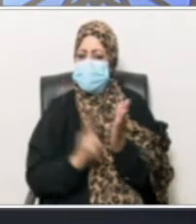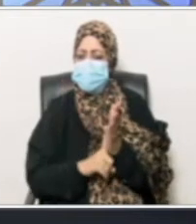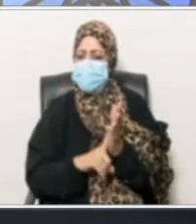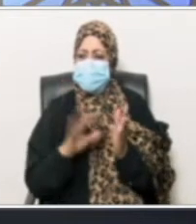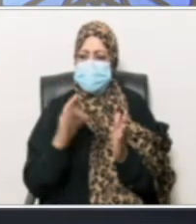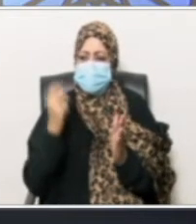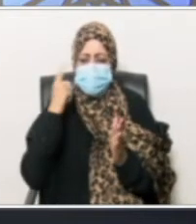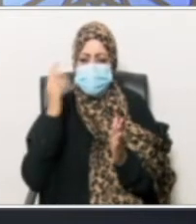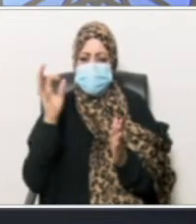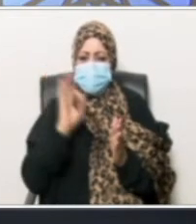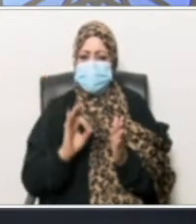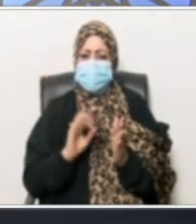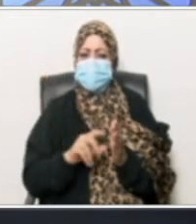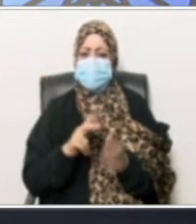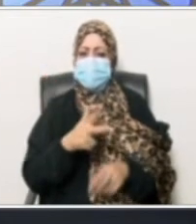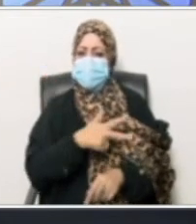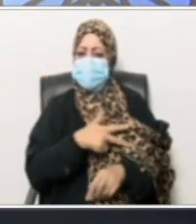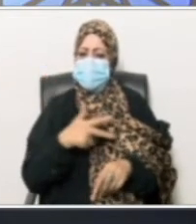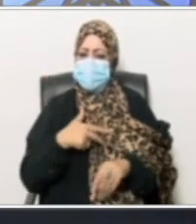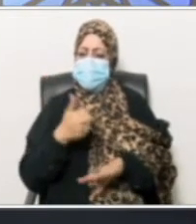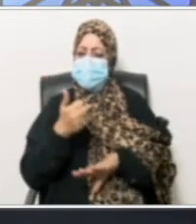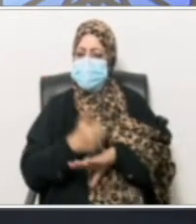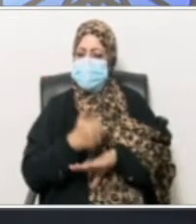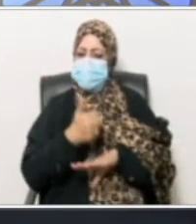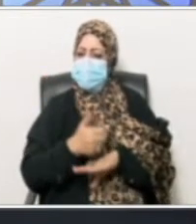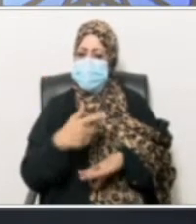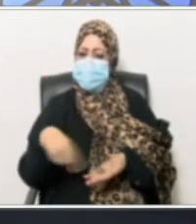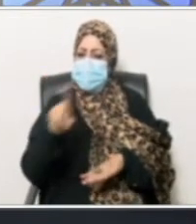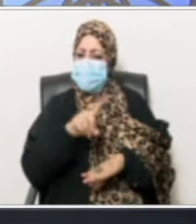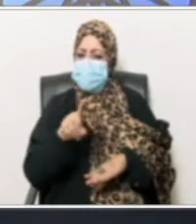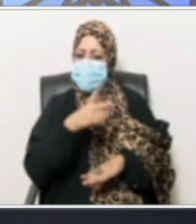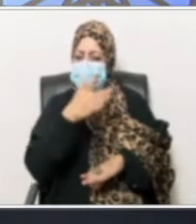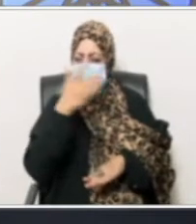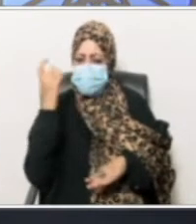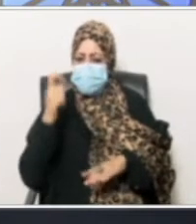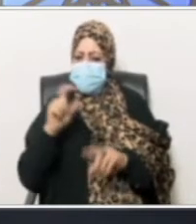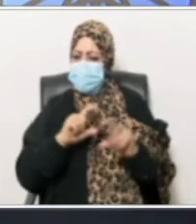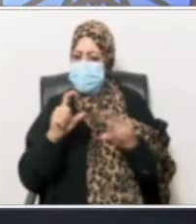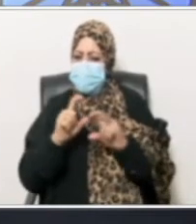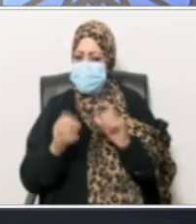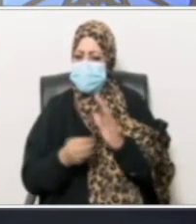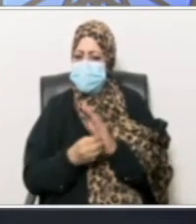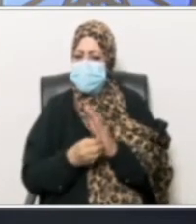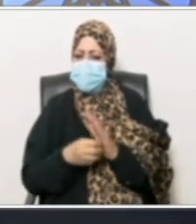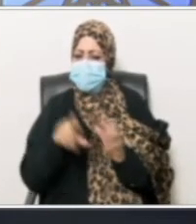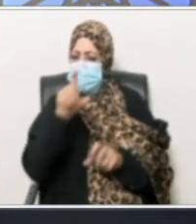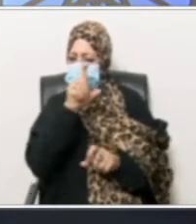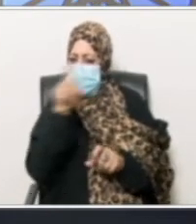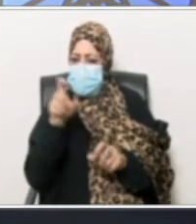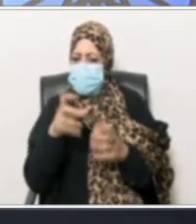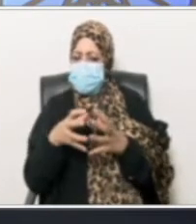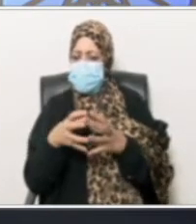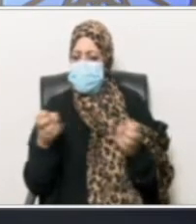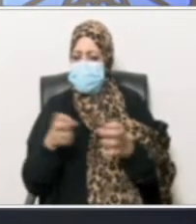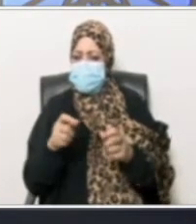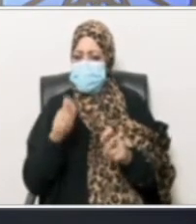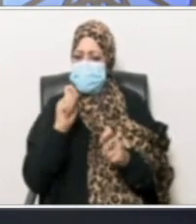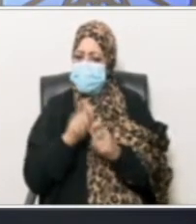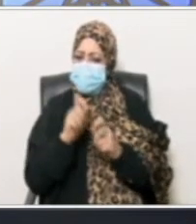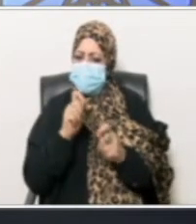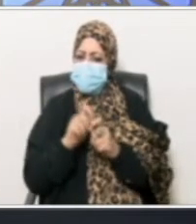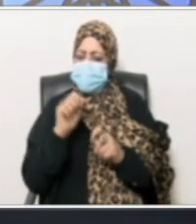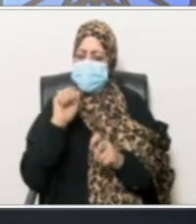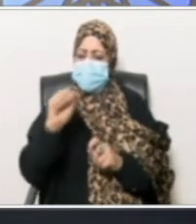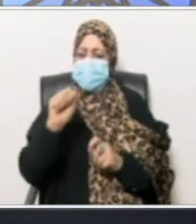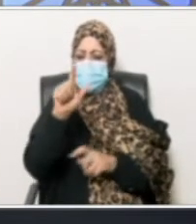ايه ما هي هم تتبعش يعني دار الافتاء اللي هي خاصه ببلدها او ما تعترفش بها او ما تاخذ باقوالها او